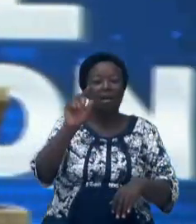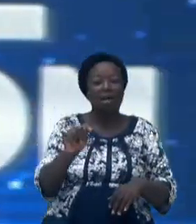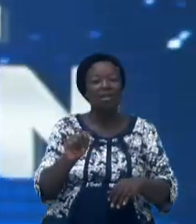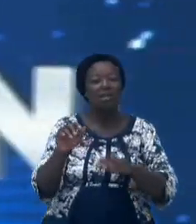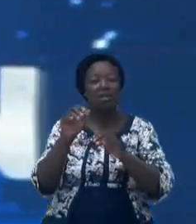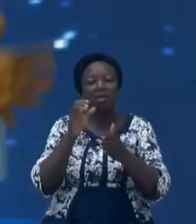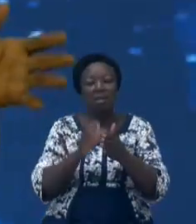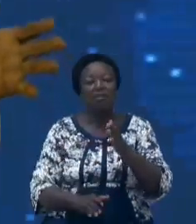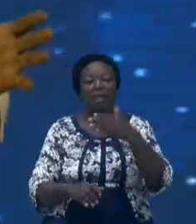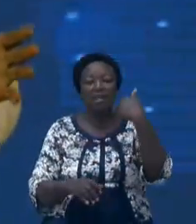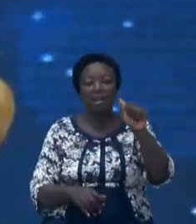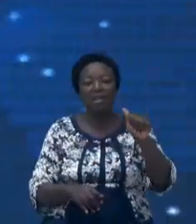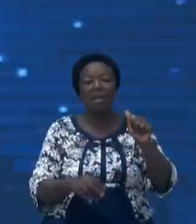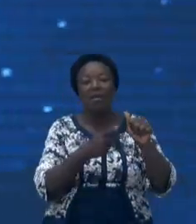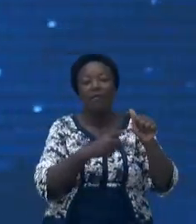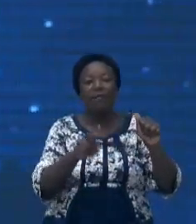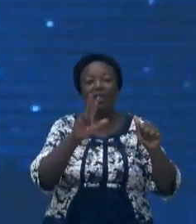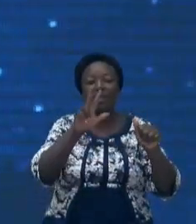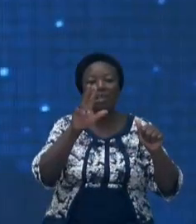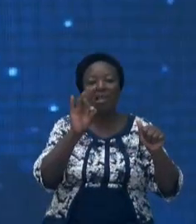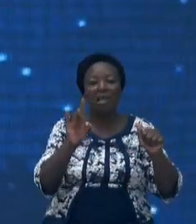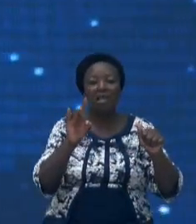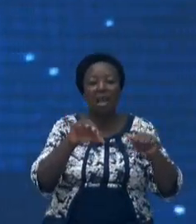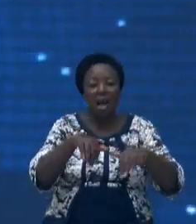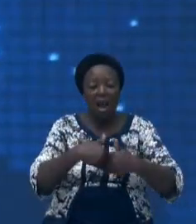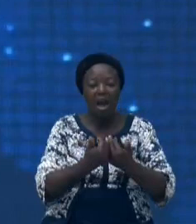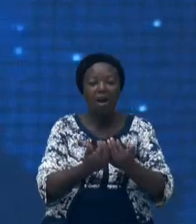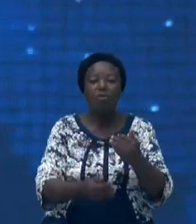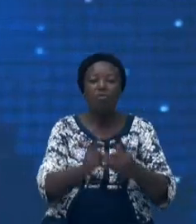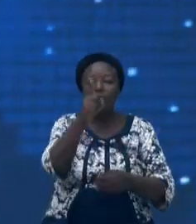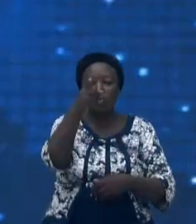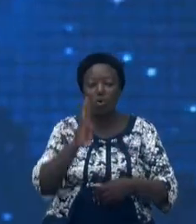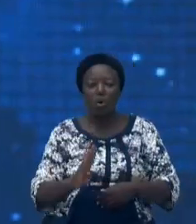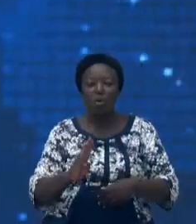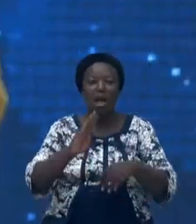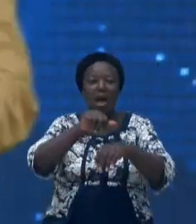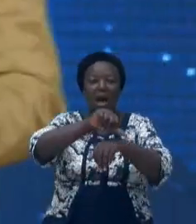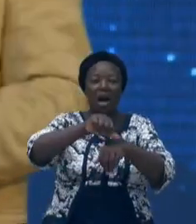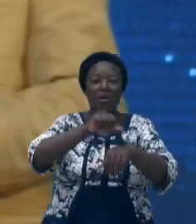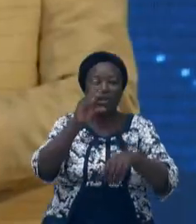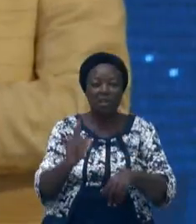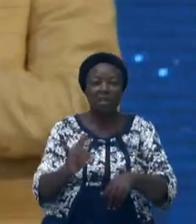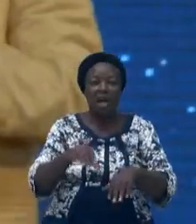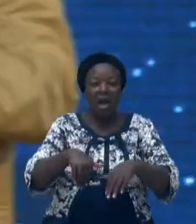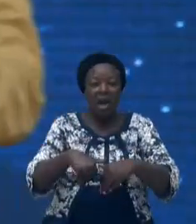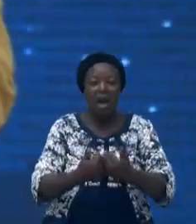verset 38 at 10 verset 38